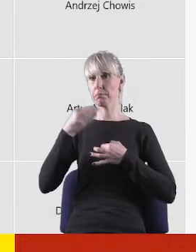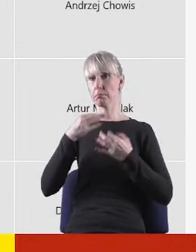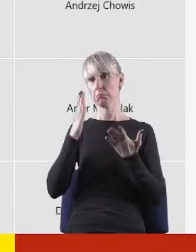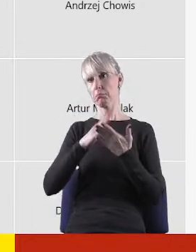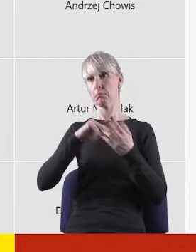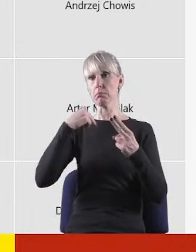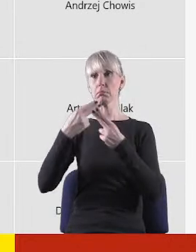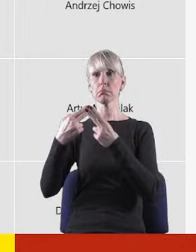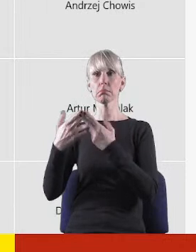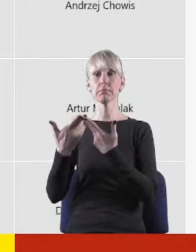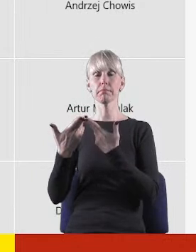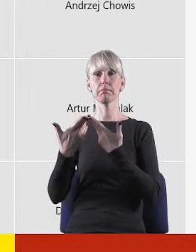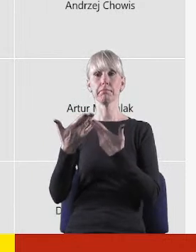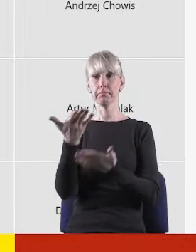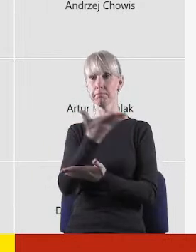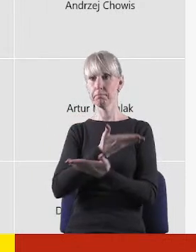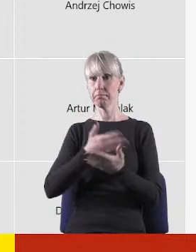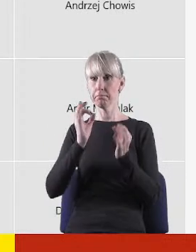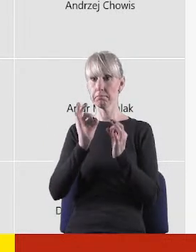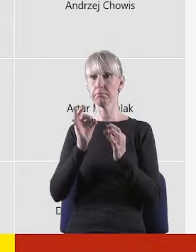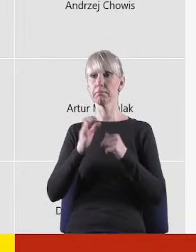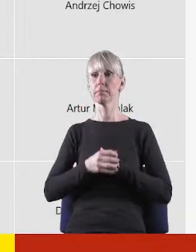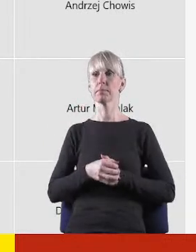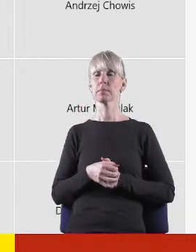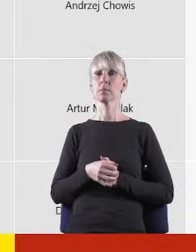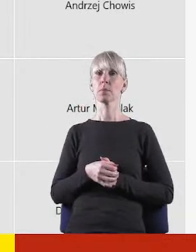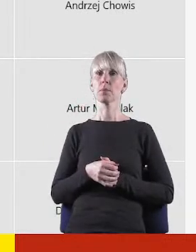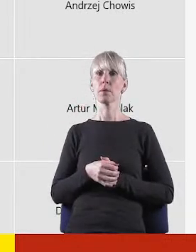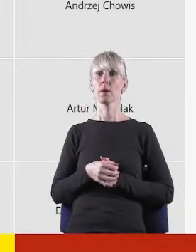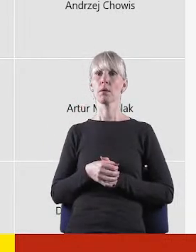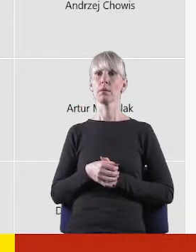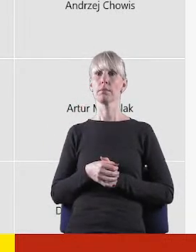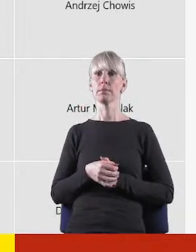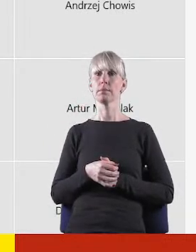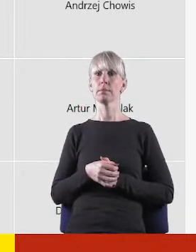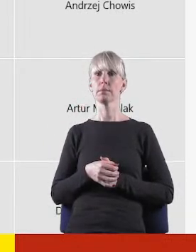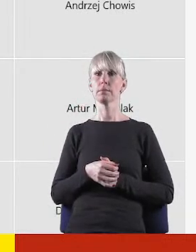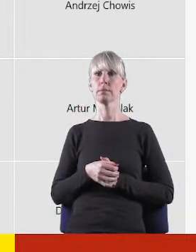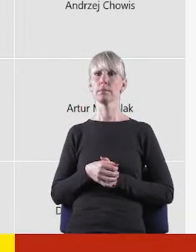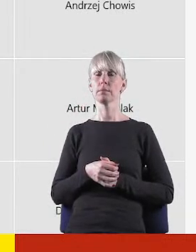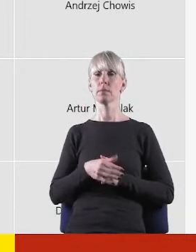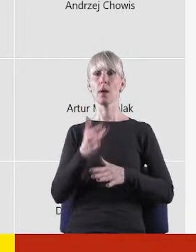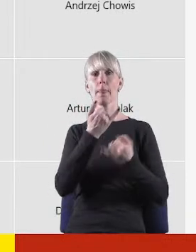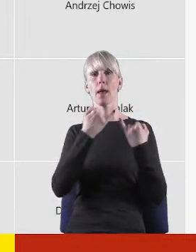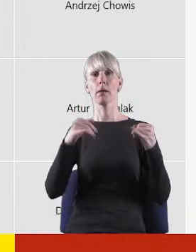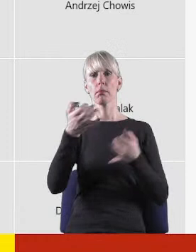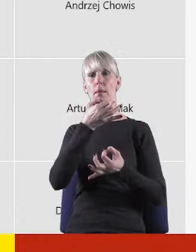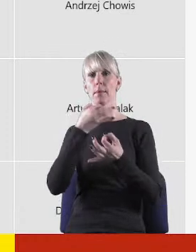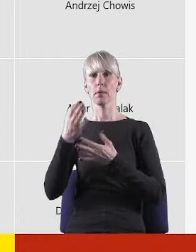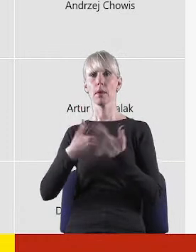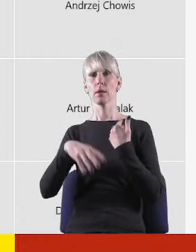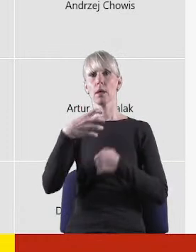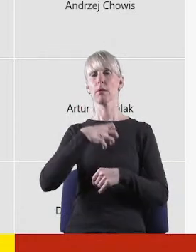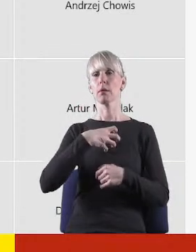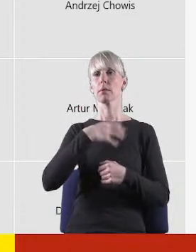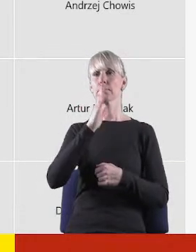tyle. Myślę, że to na pozostałe pytanie powinni odpowiedzieć poszczególni dyrektorzy.